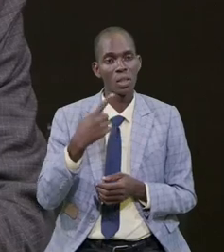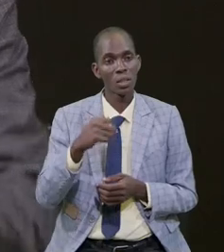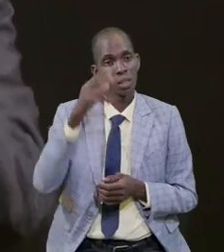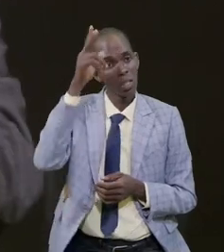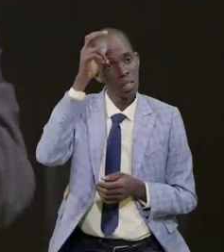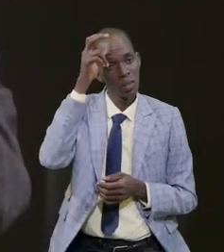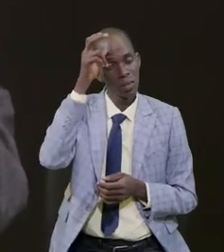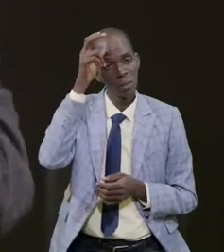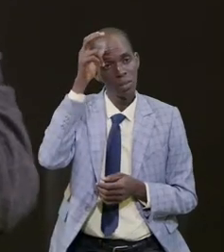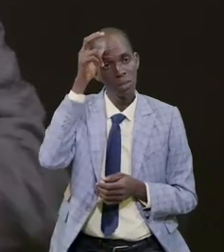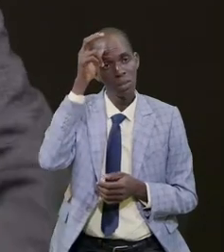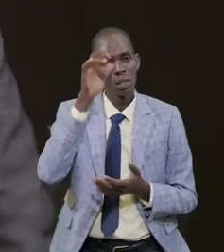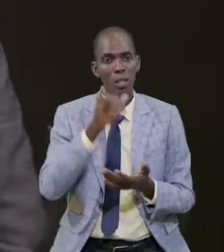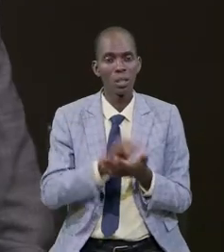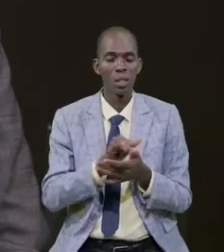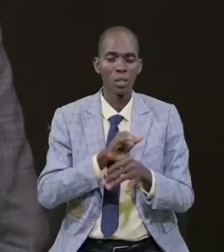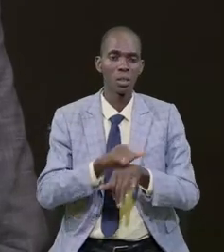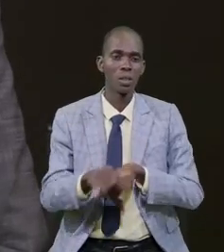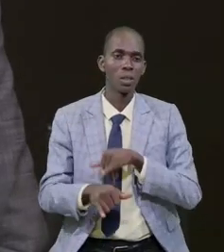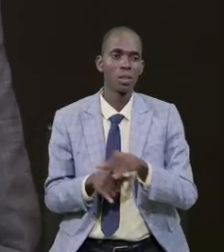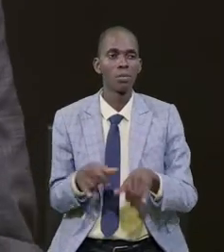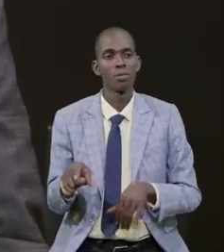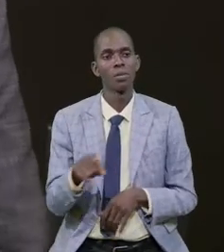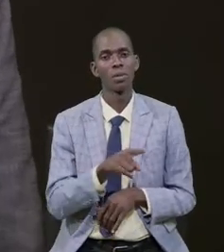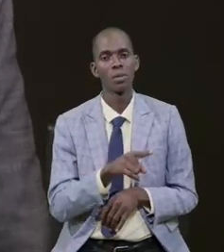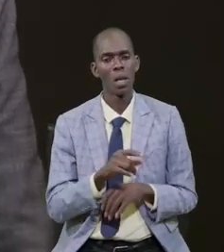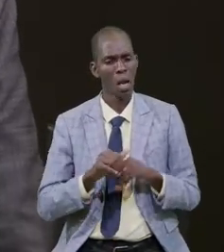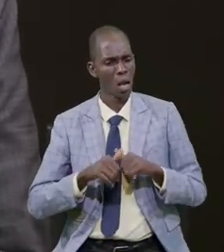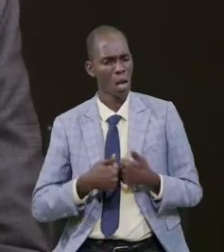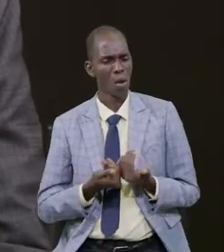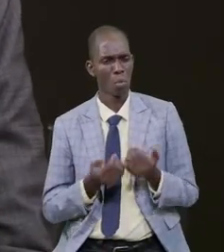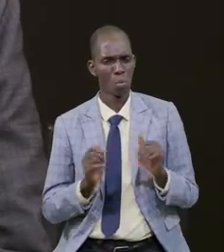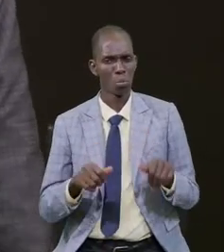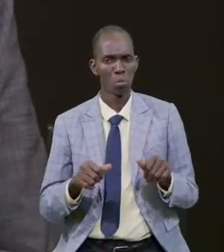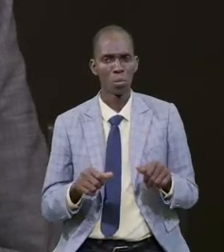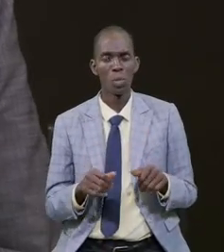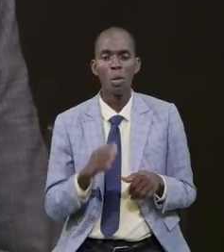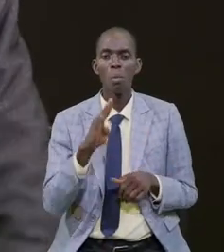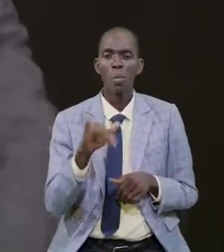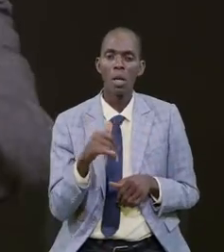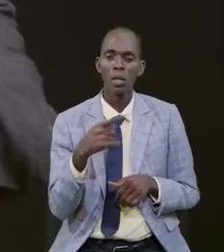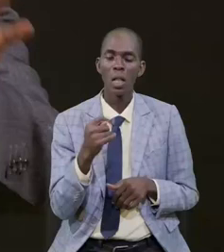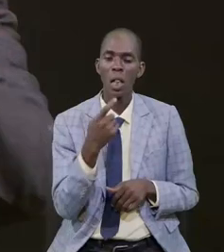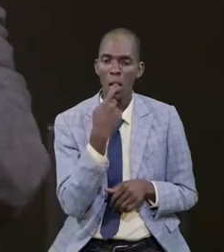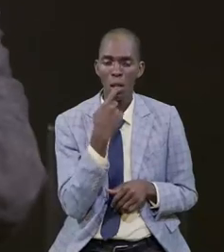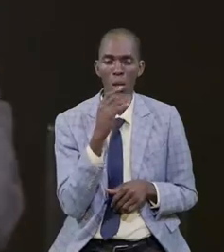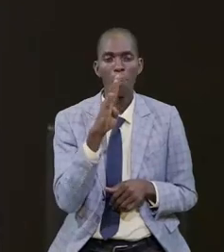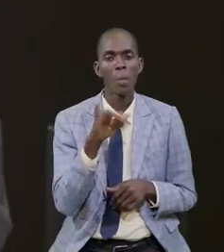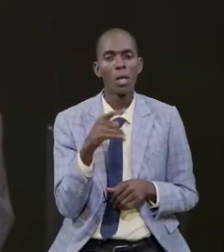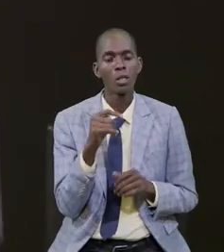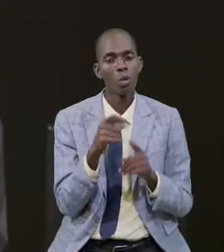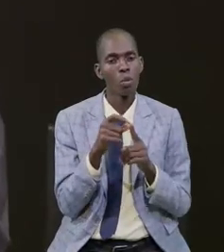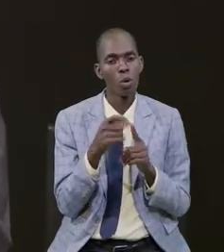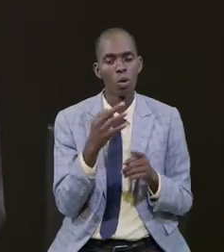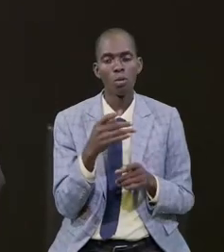diable qui les séduisait. Comment les séduisait-il? Par la